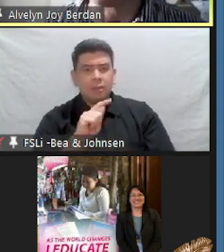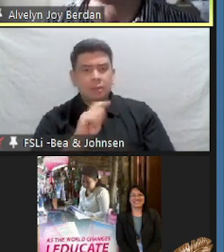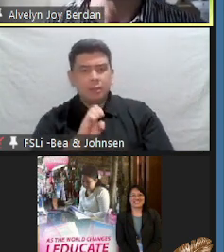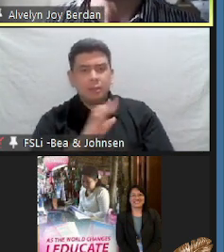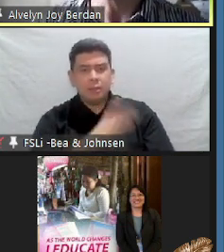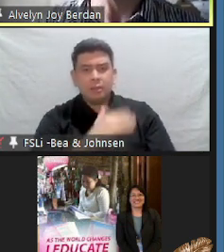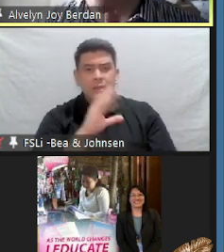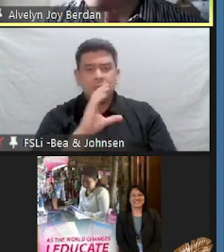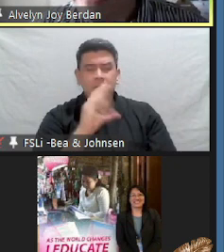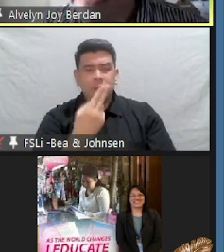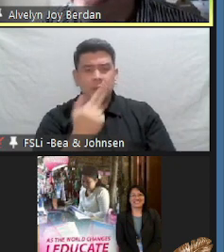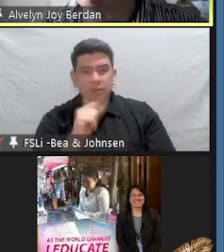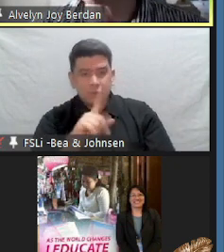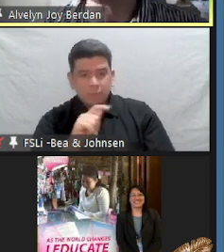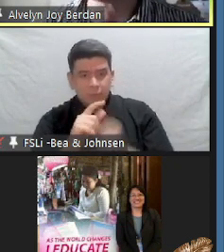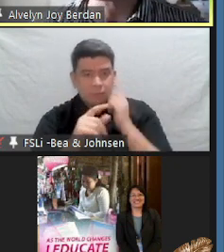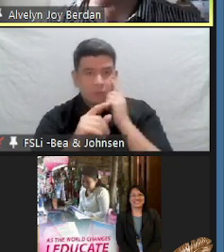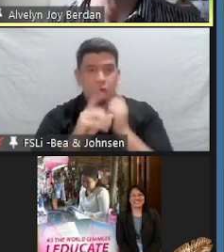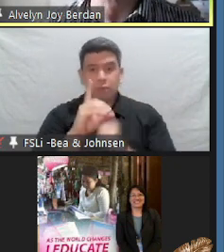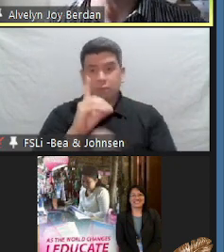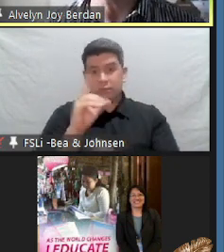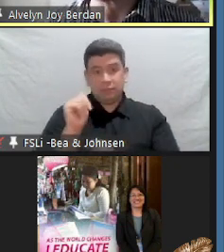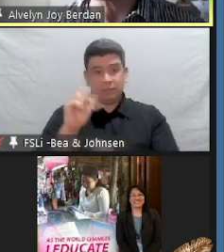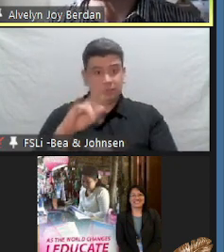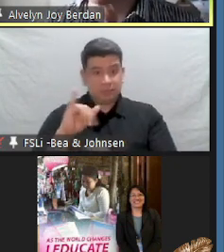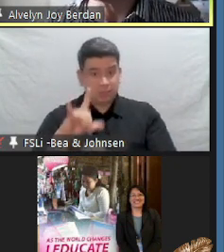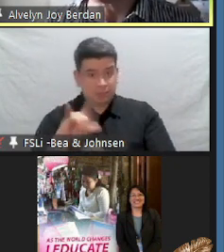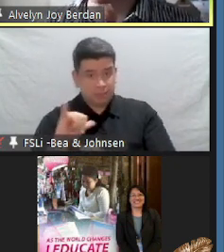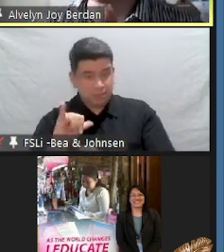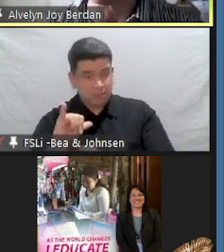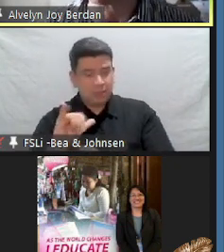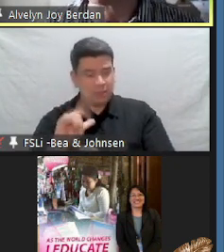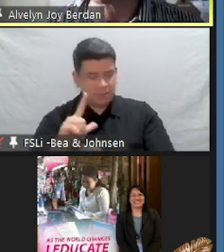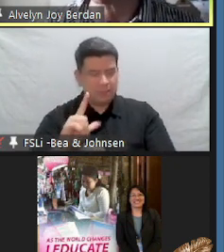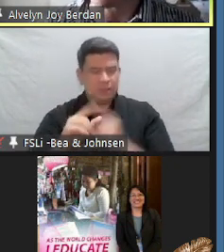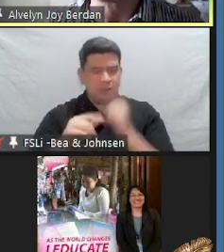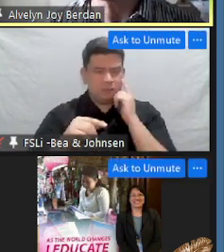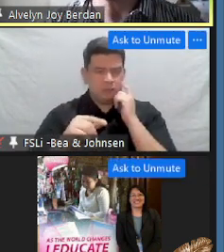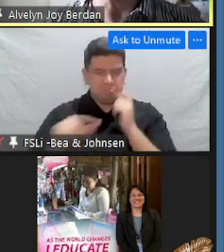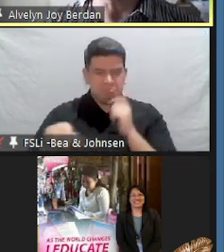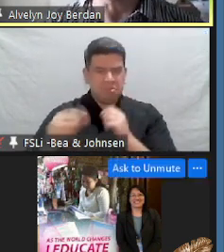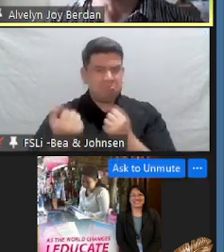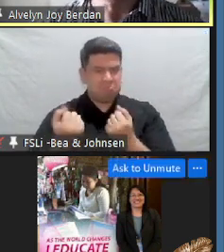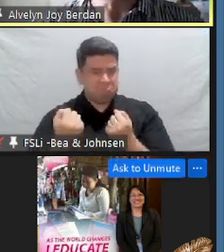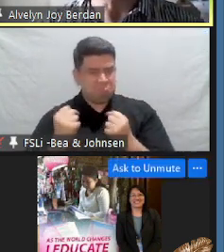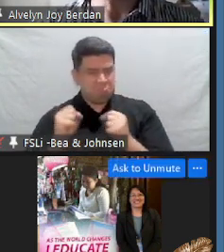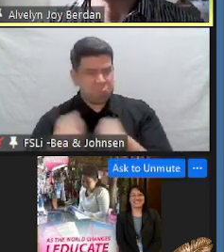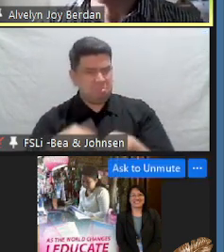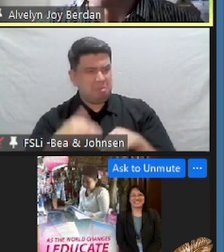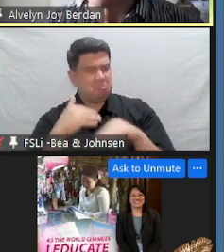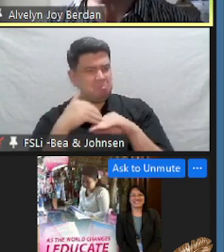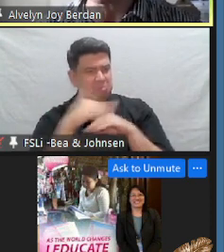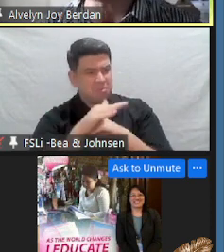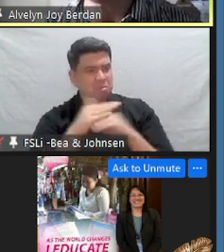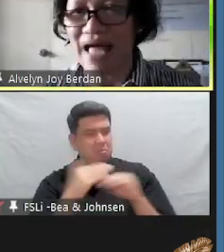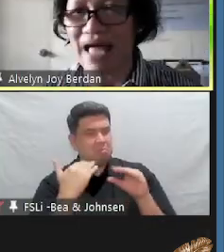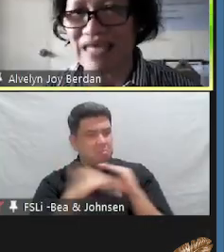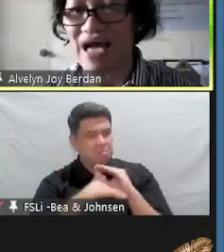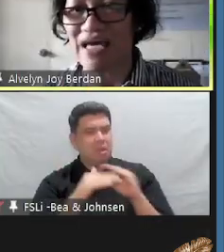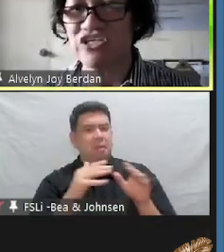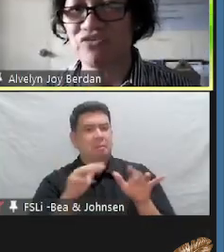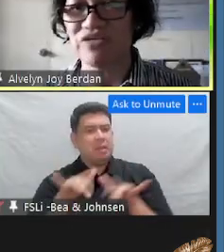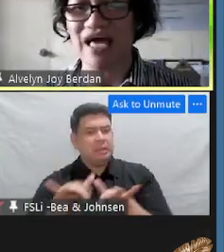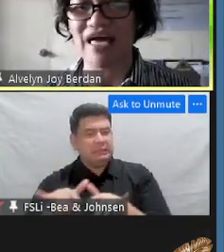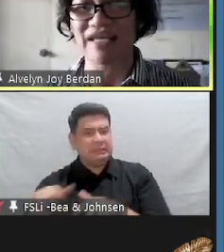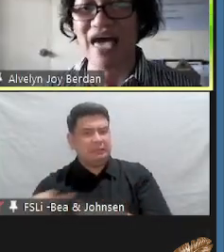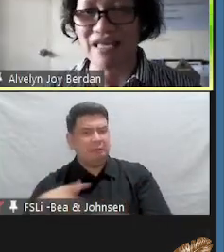kayong privately mag-message kung mayroon kayong mga hindi nagustuhan o tingin nyo hindi kampante